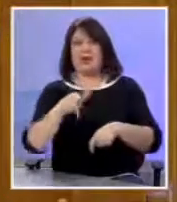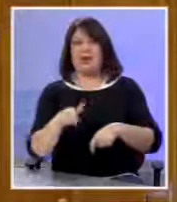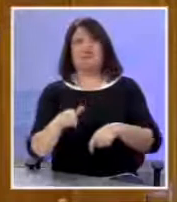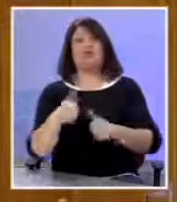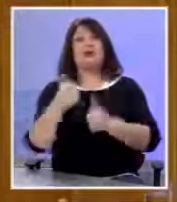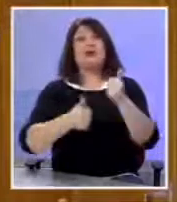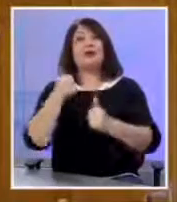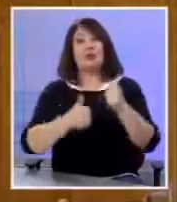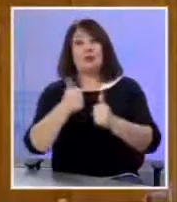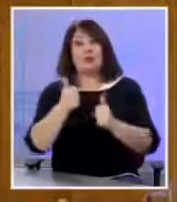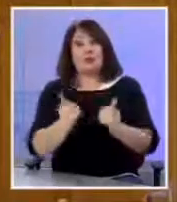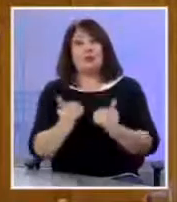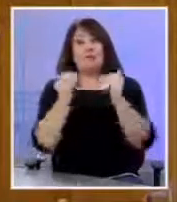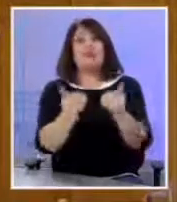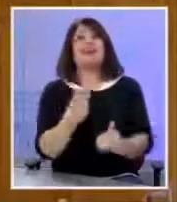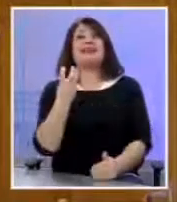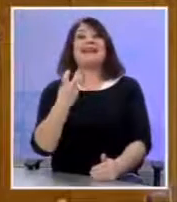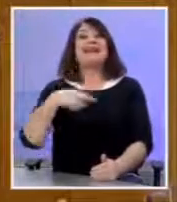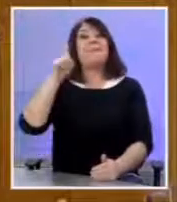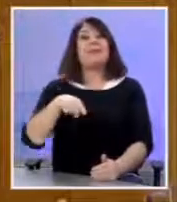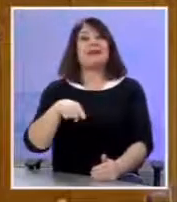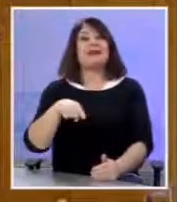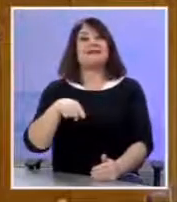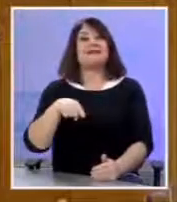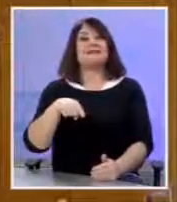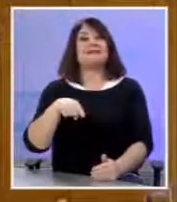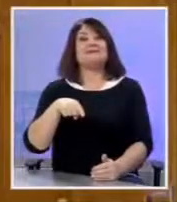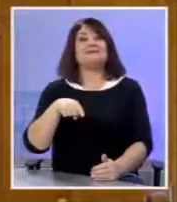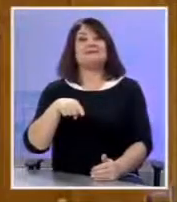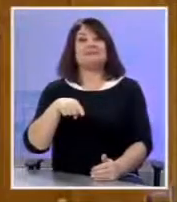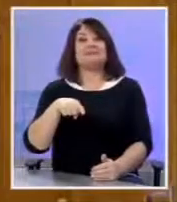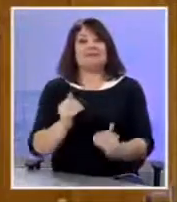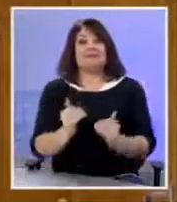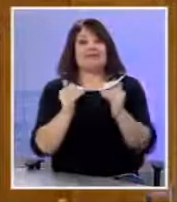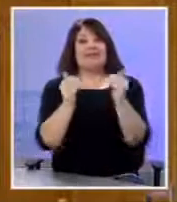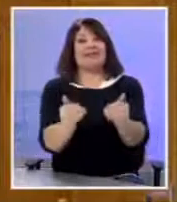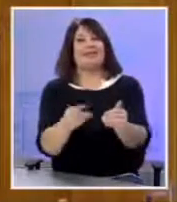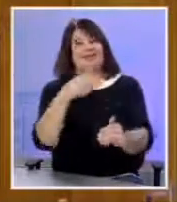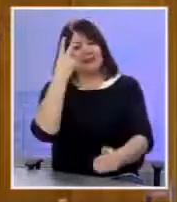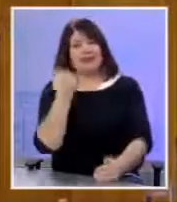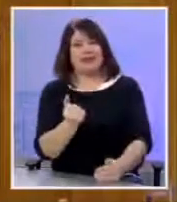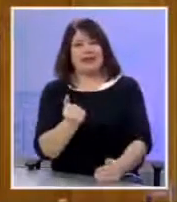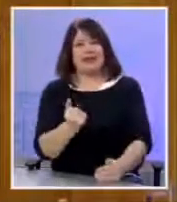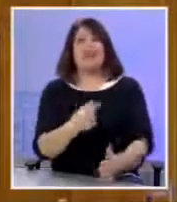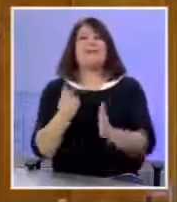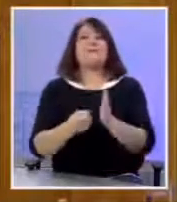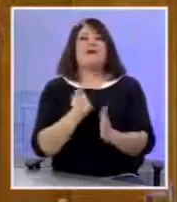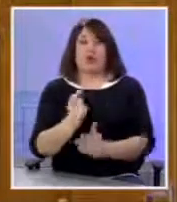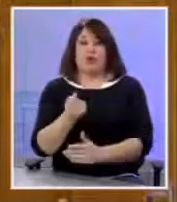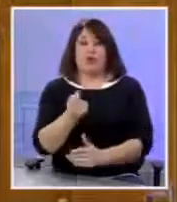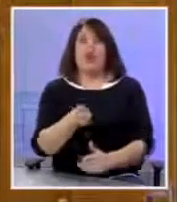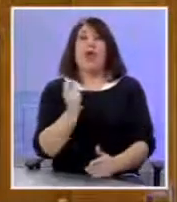31/6/16 ισχύει παράταση 30 ημερών από την ημέρα που καθίσταται ληξιπρόθεσμη κάποια οφειλή του